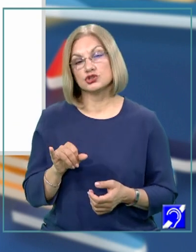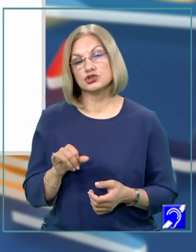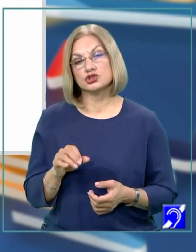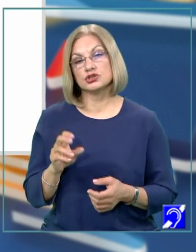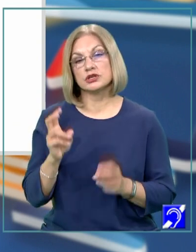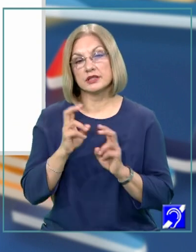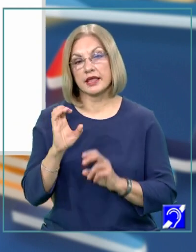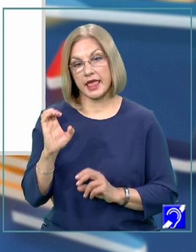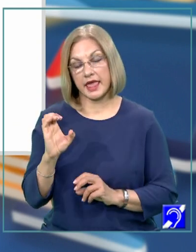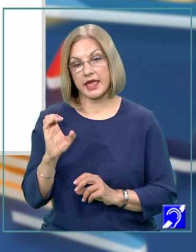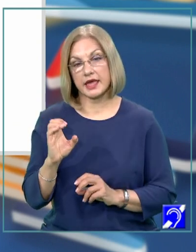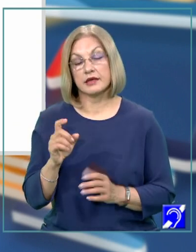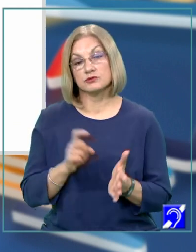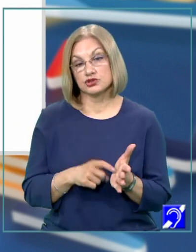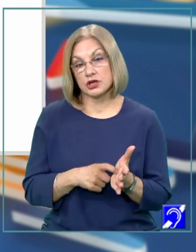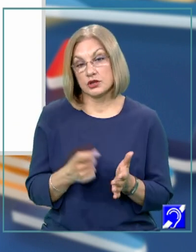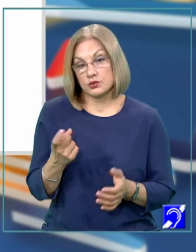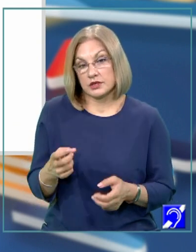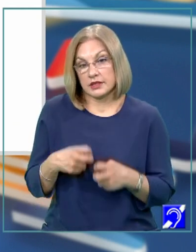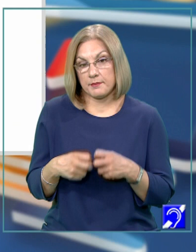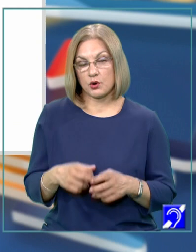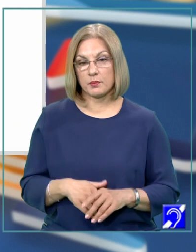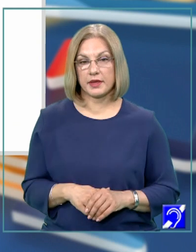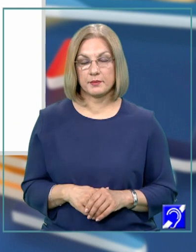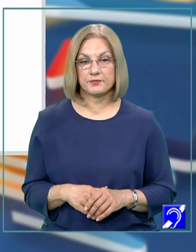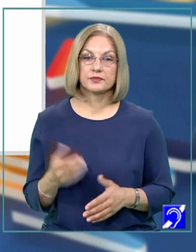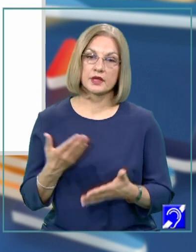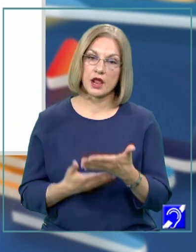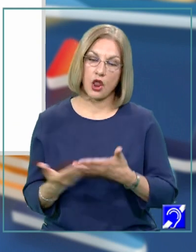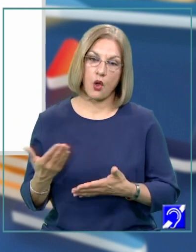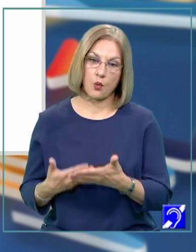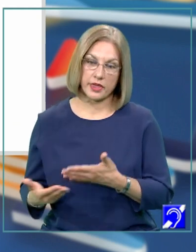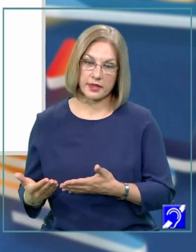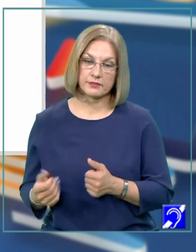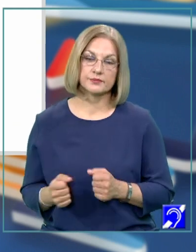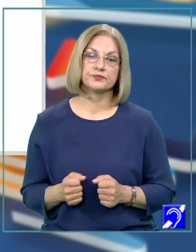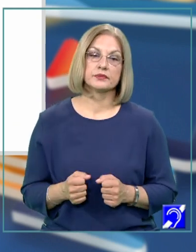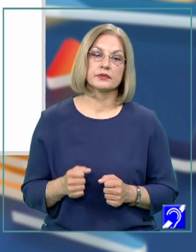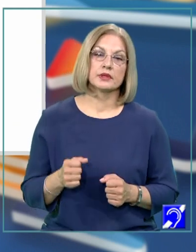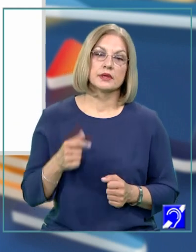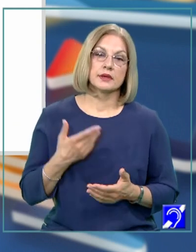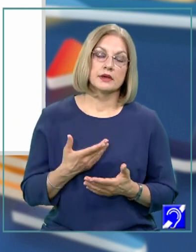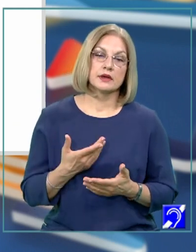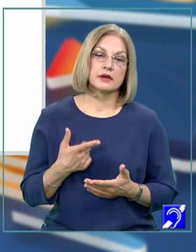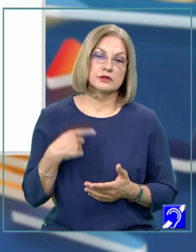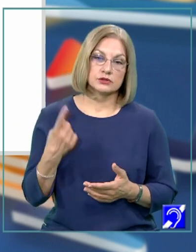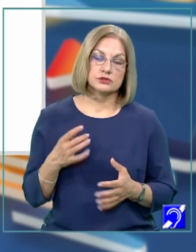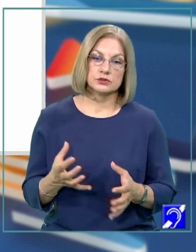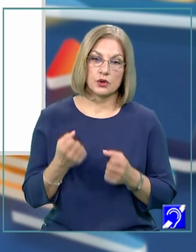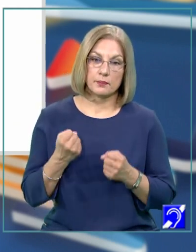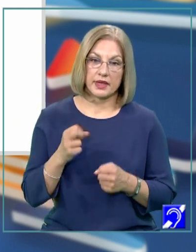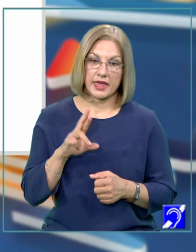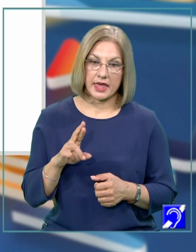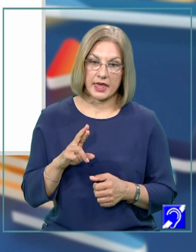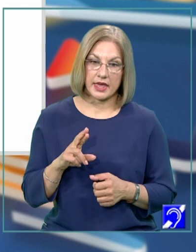electromotoare e cerută de problema înlocuind expresia obținută pentru rezistența internă aer